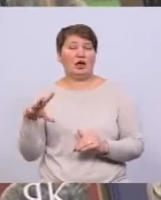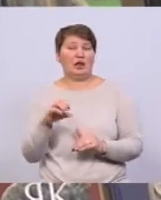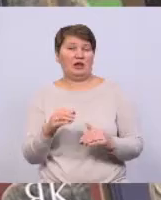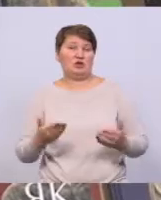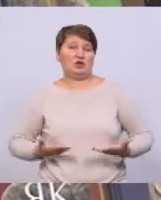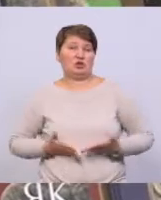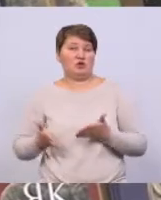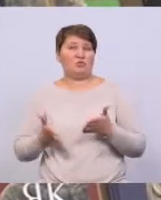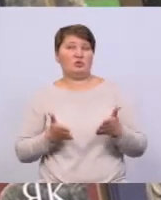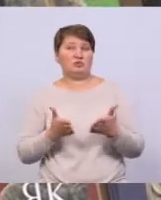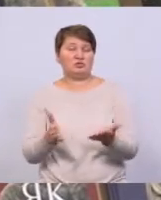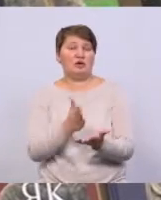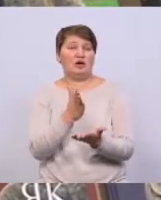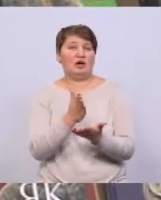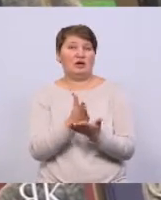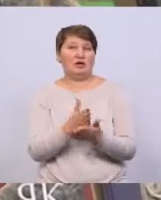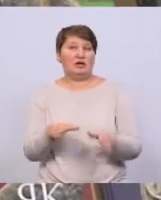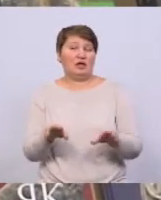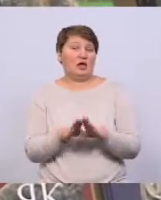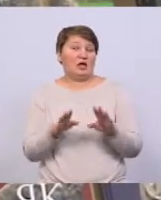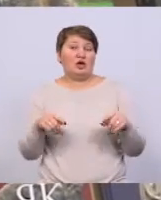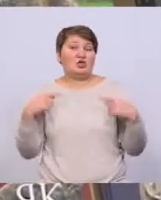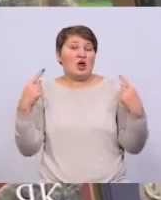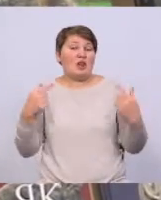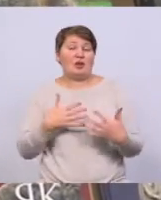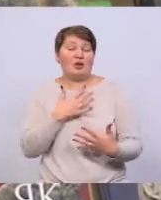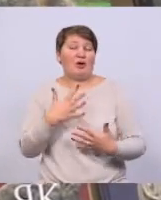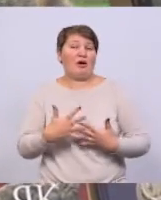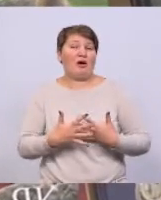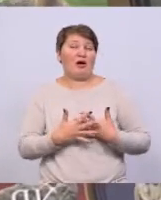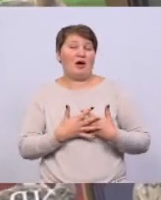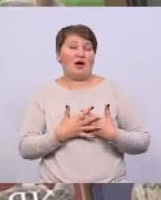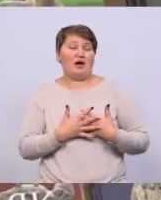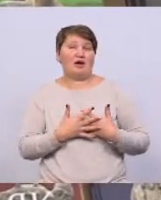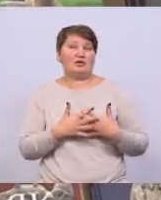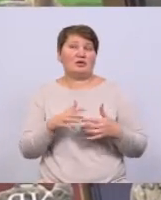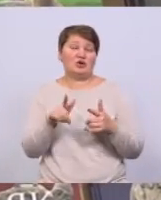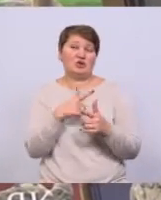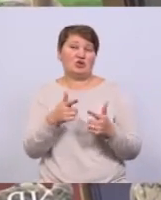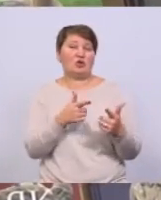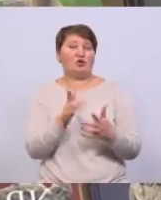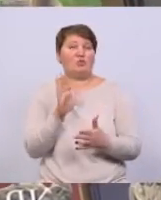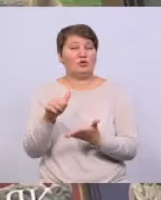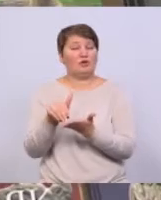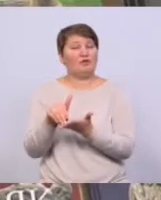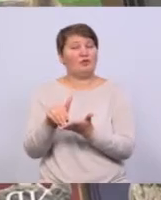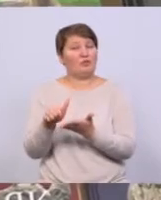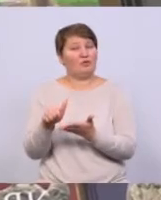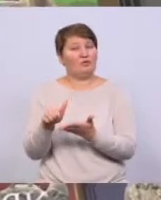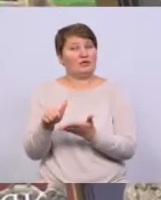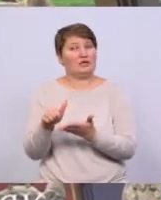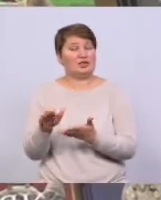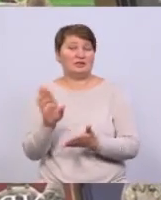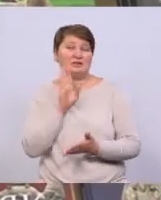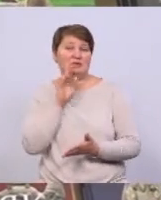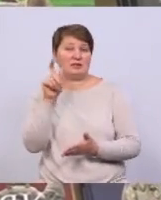її спіткає шалене кохання, і чи готова буде відмовитися головна героїня від